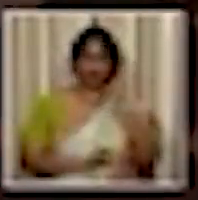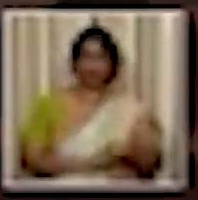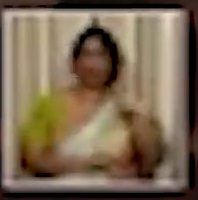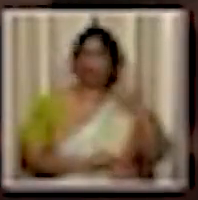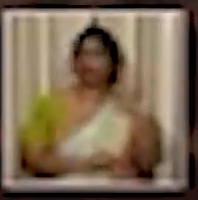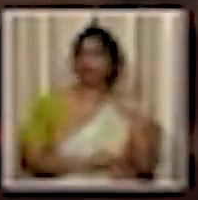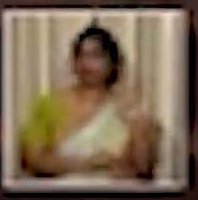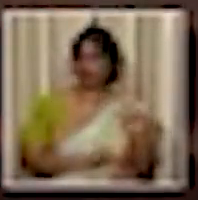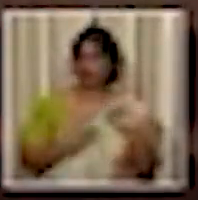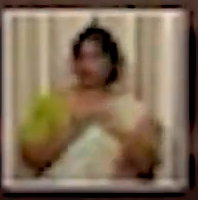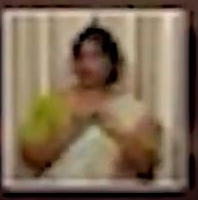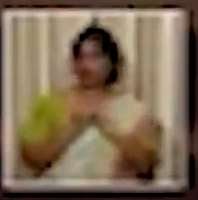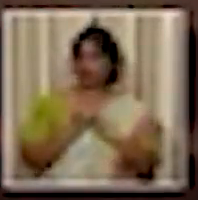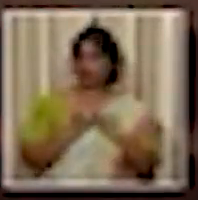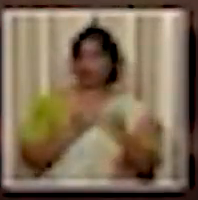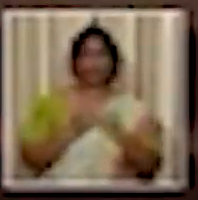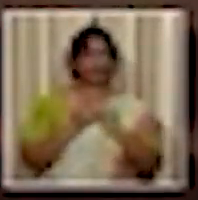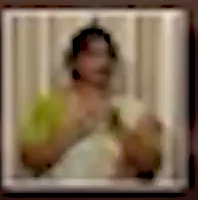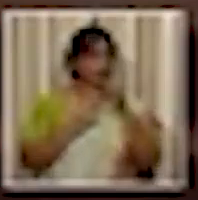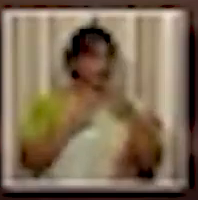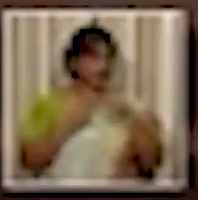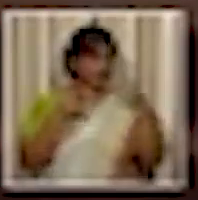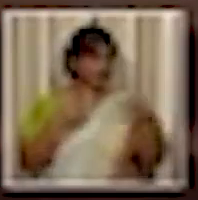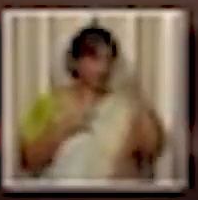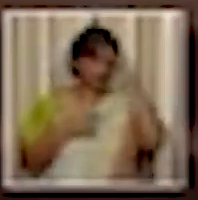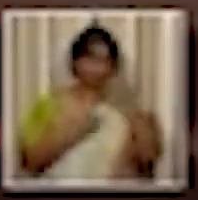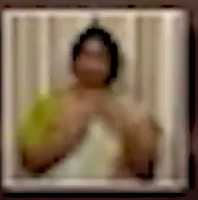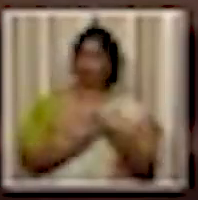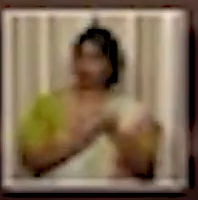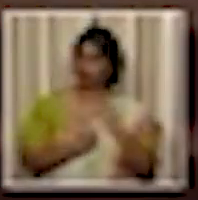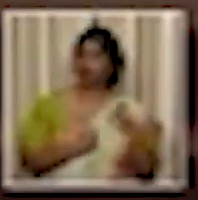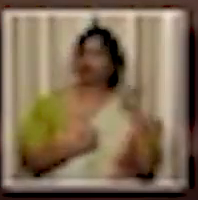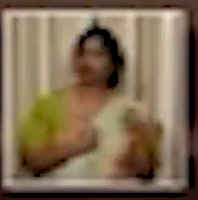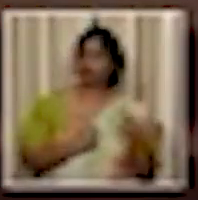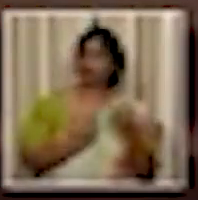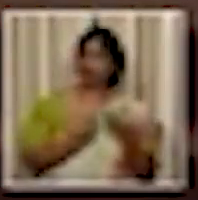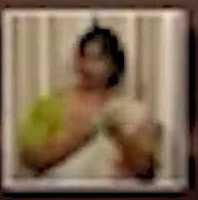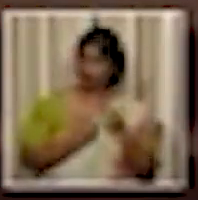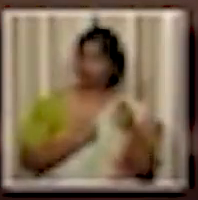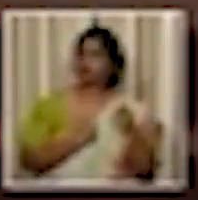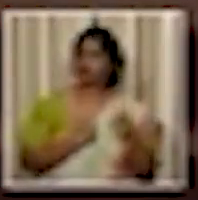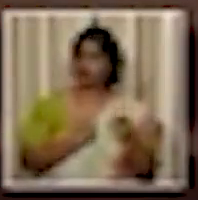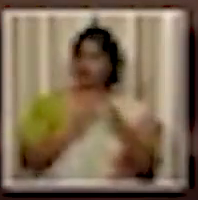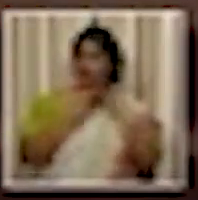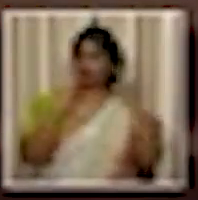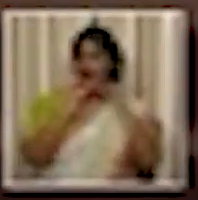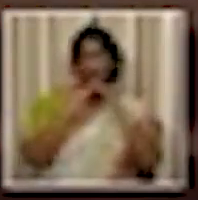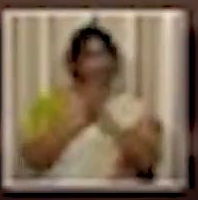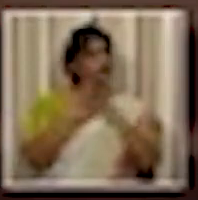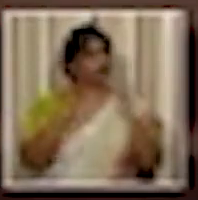238,702යි. සජිත් විපක්ෂ නායකතුමාට උවමනාව තිබුණත් එතුමාට උවමනාව තිබුණේ මේ විශාල ගෙවල්